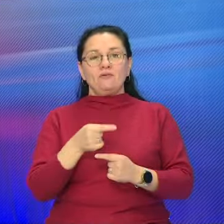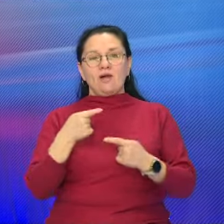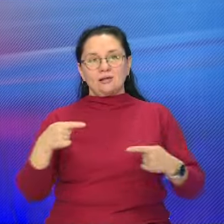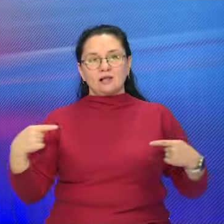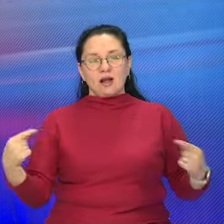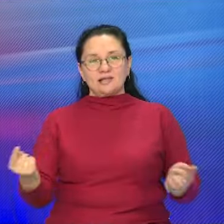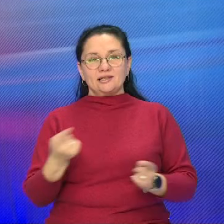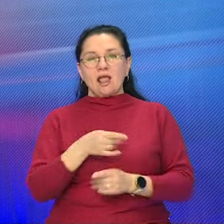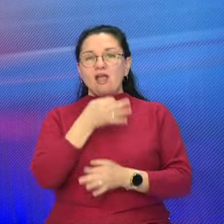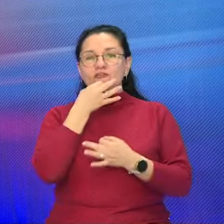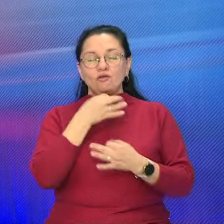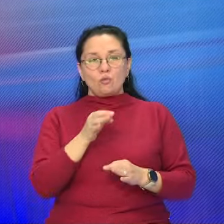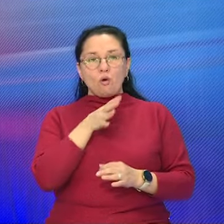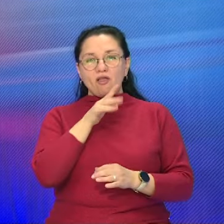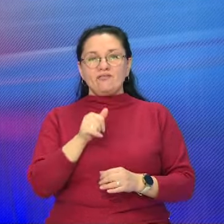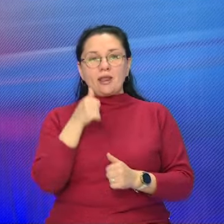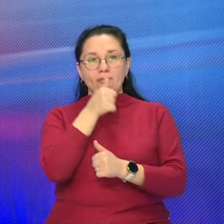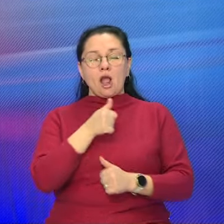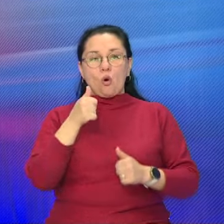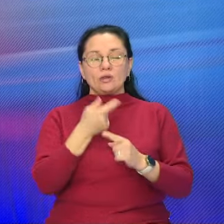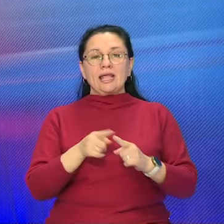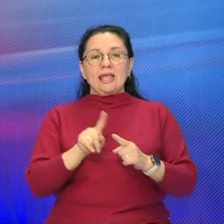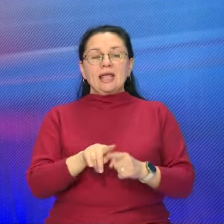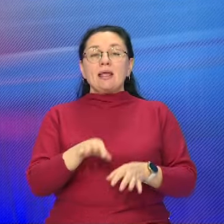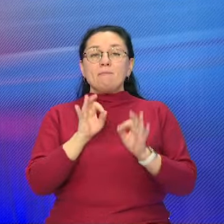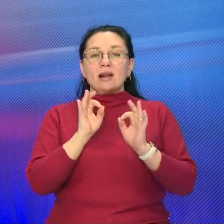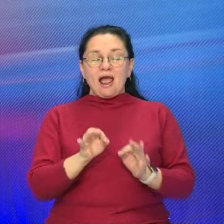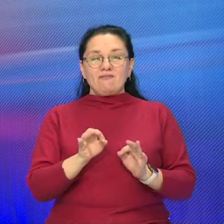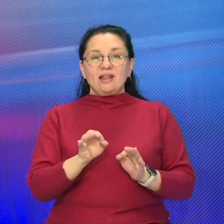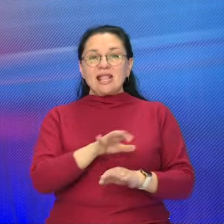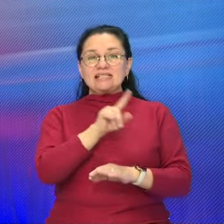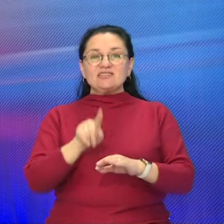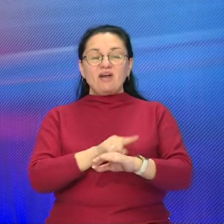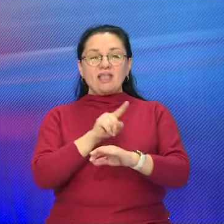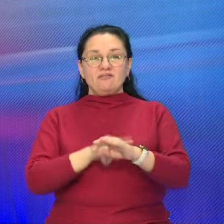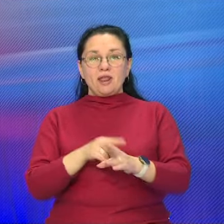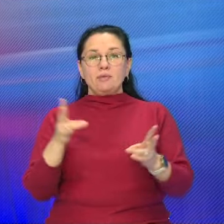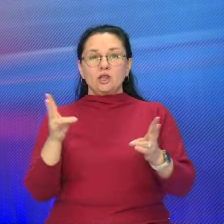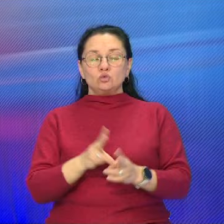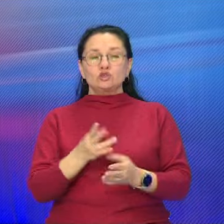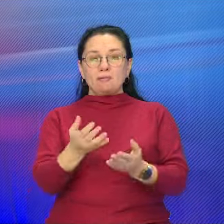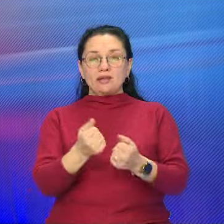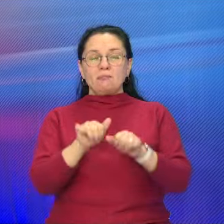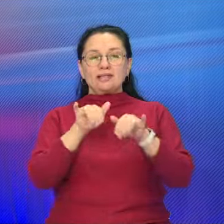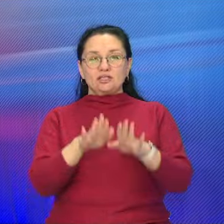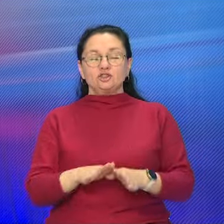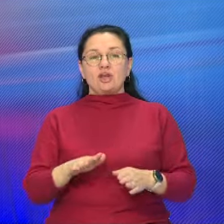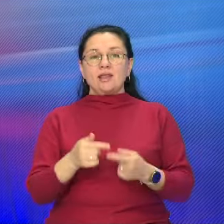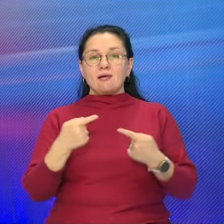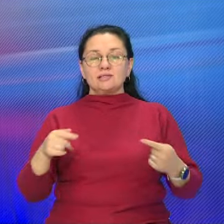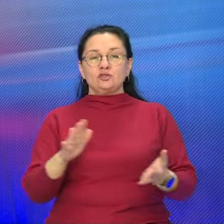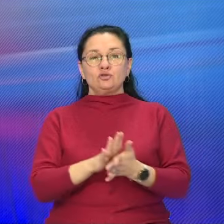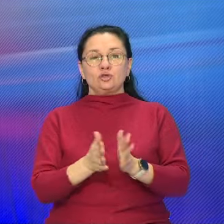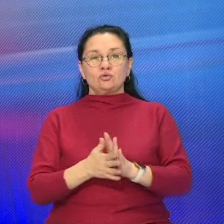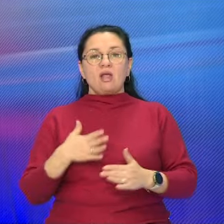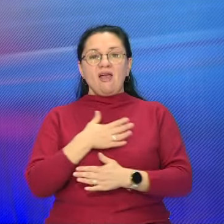непредказальным у любую пару года. А это значит правильно и своечасово реаговать при возникнении аварийных ситуаций –